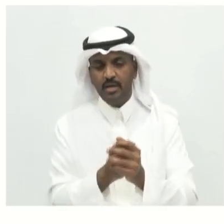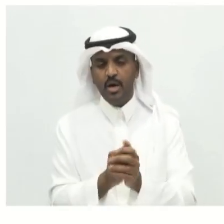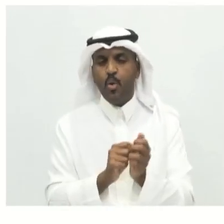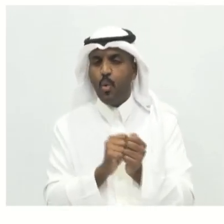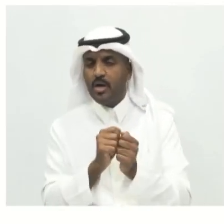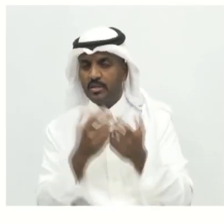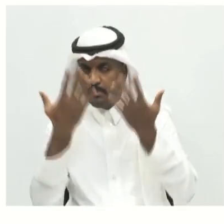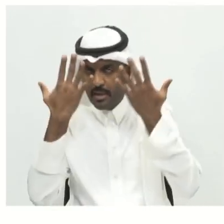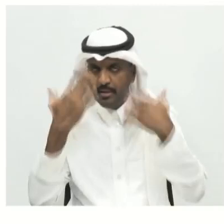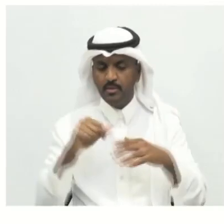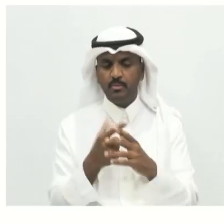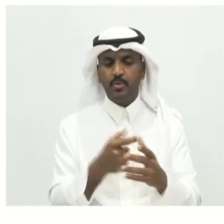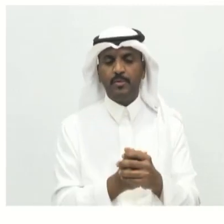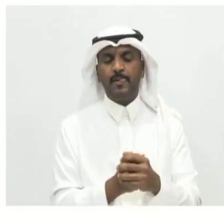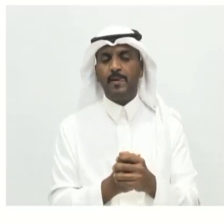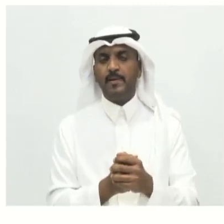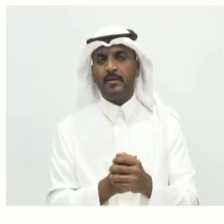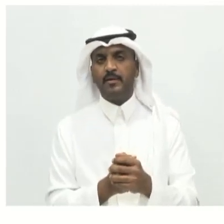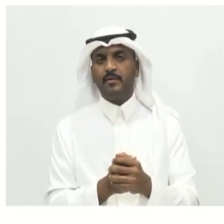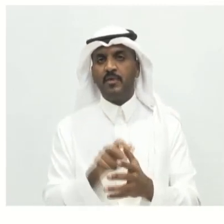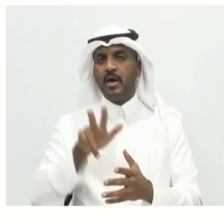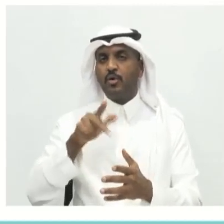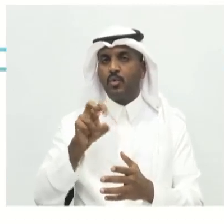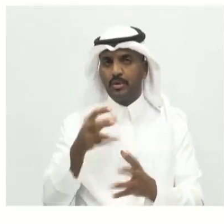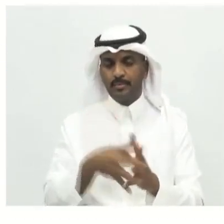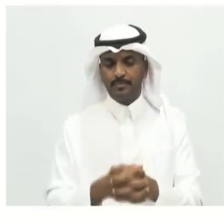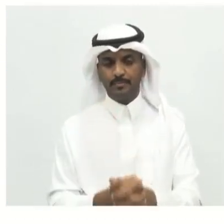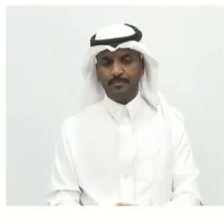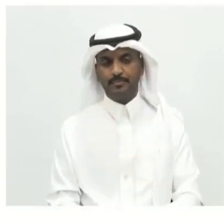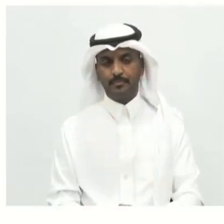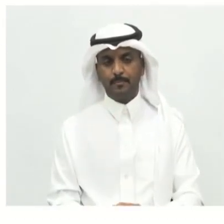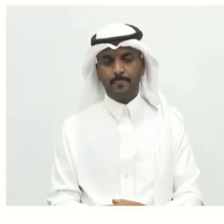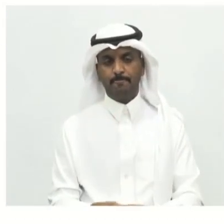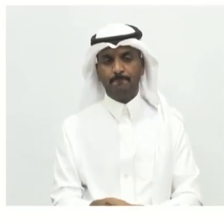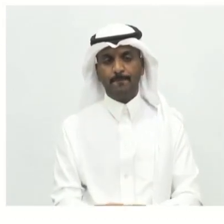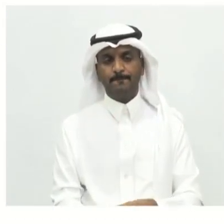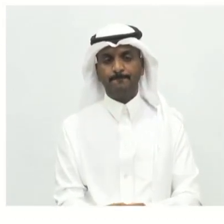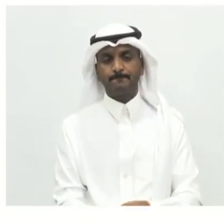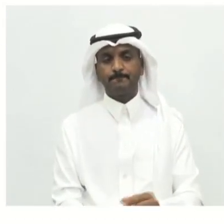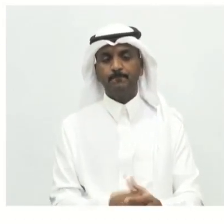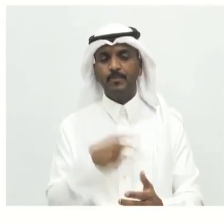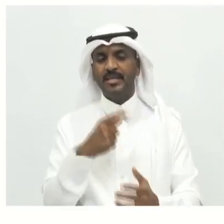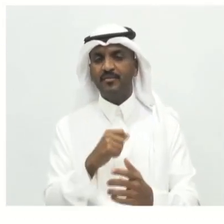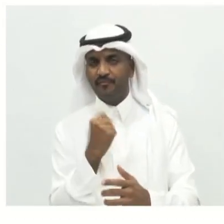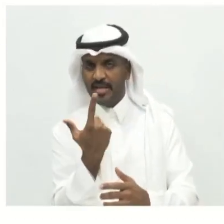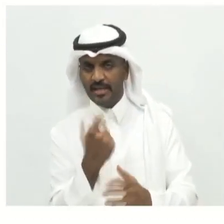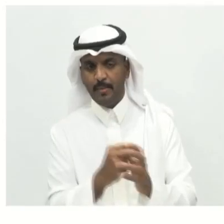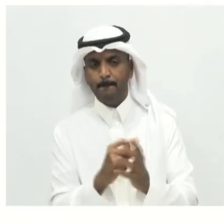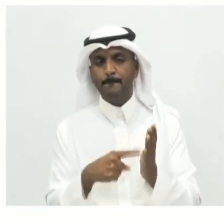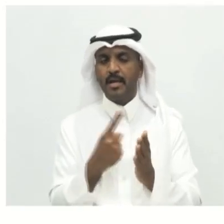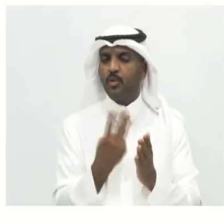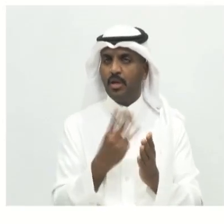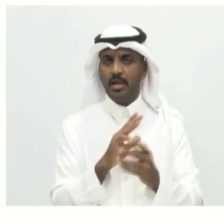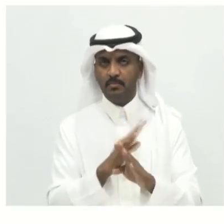به ومما ورد في ذلك في الرقيه بما ما يلي قراءه الفاتحه مره او